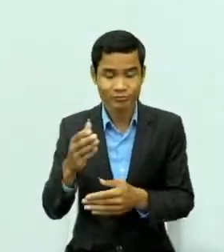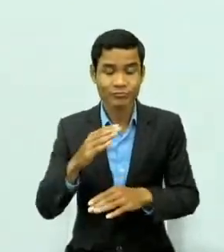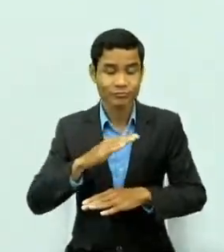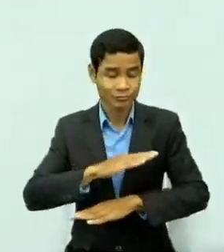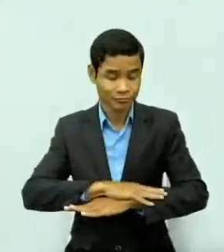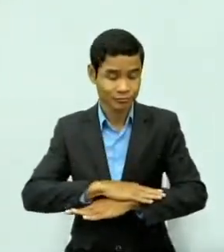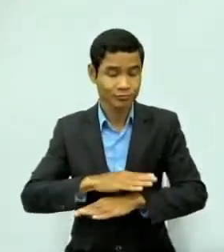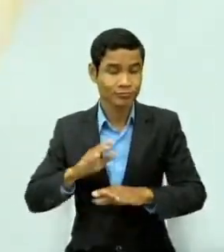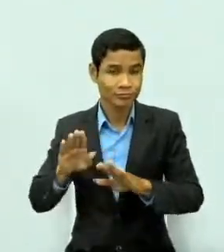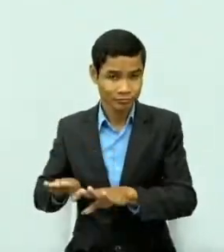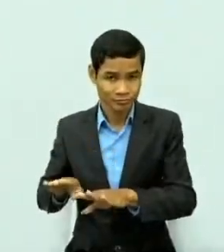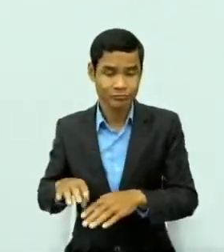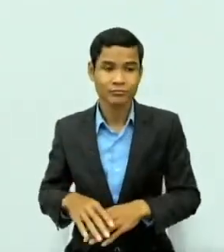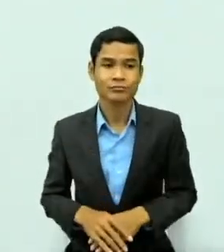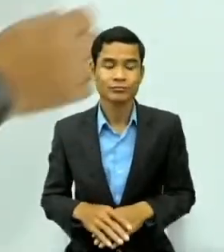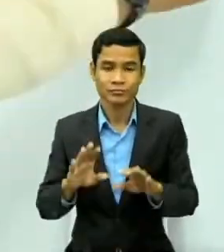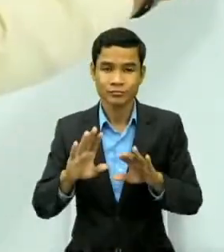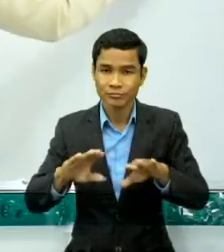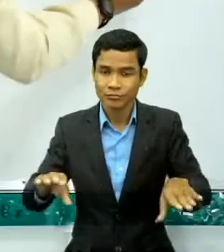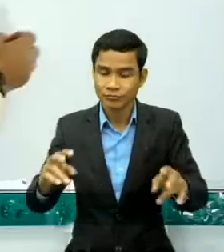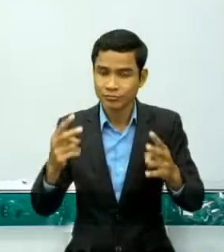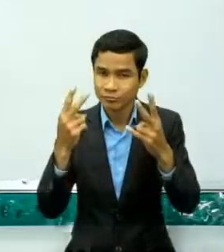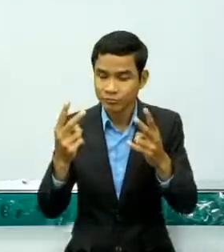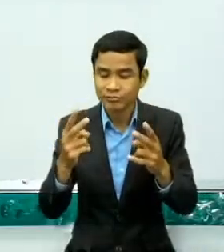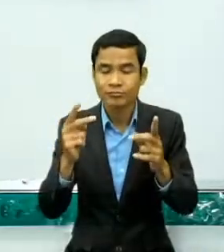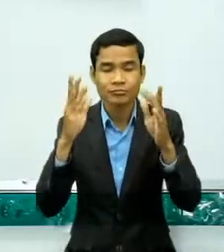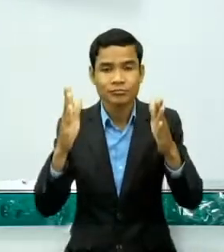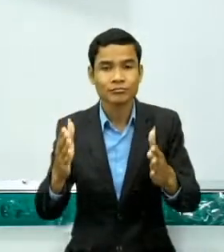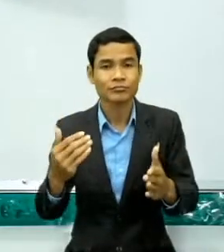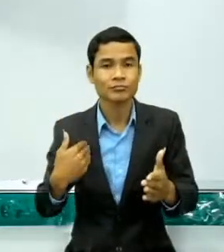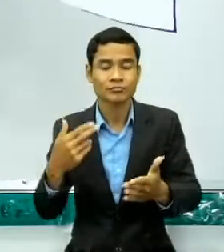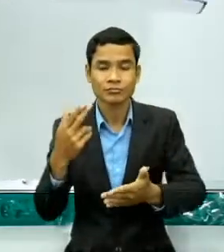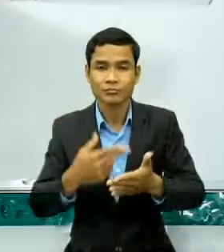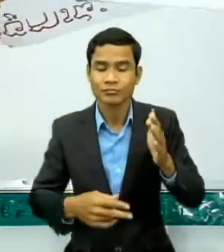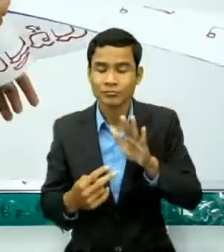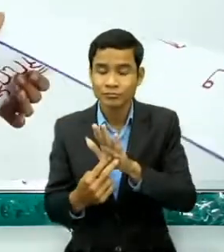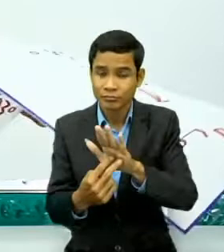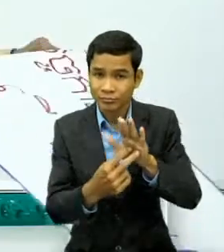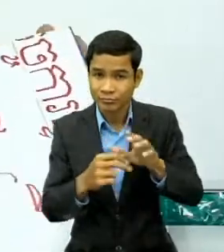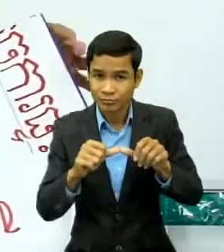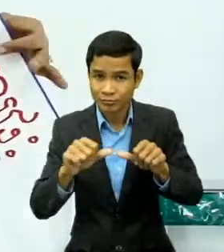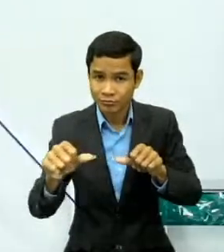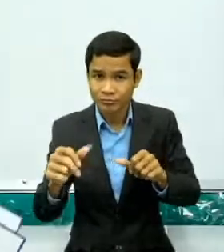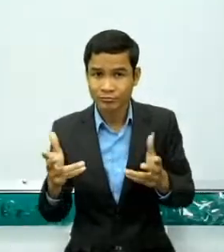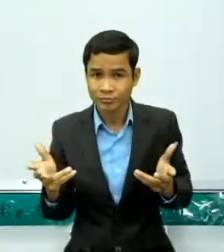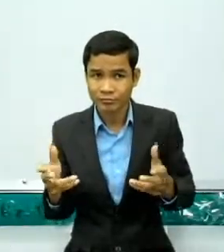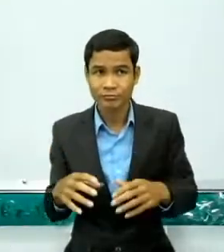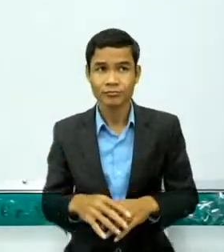កូនចាំមើលតើអ្នកគ្រូមានអ្វីយ៉ាងមកបង្ហាញកូនបន្ត